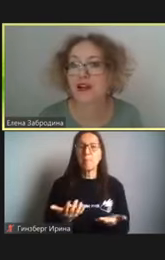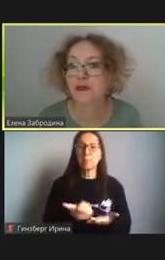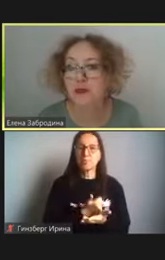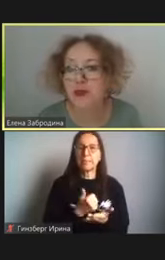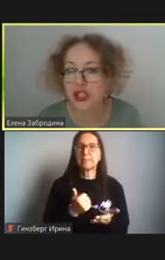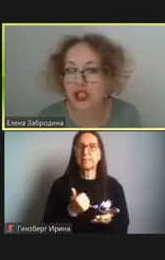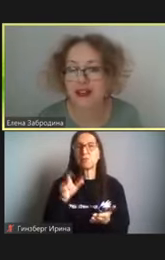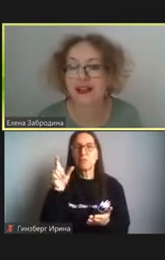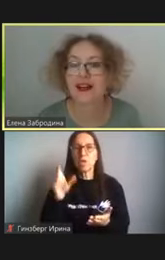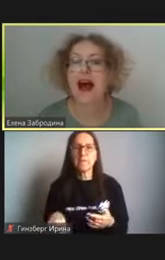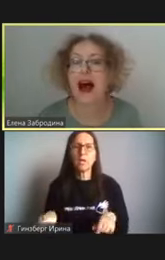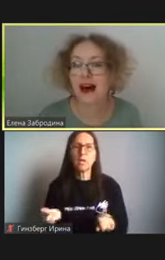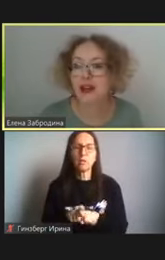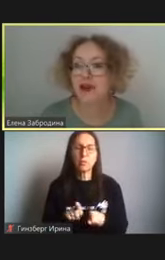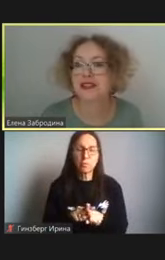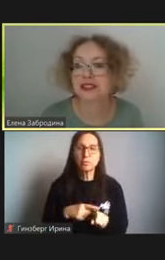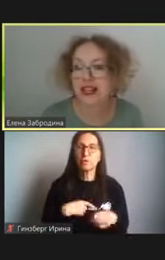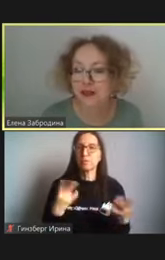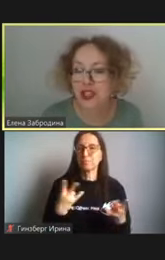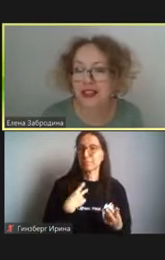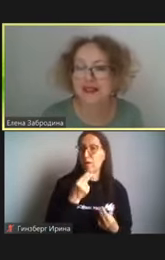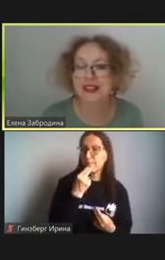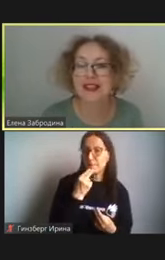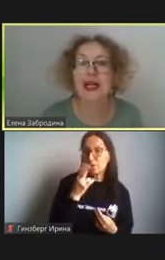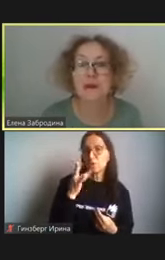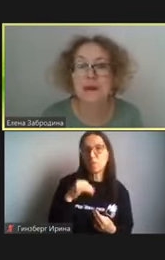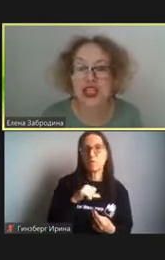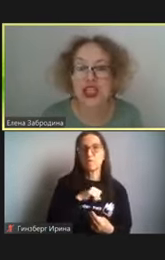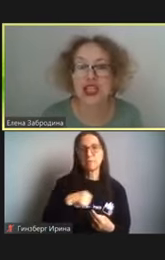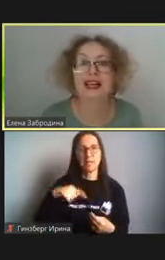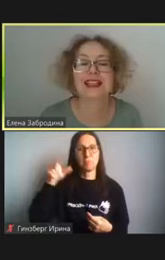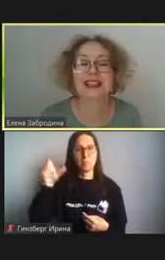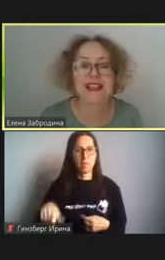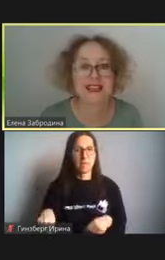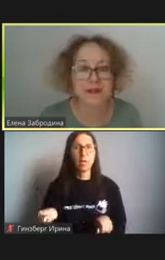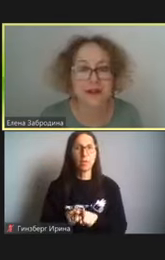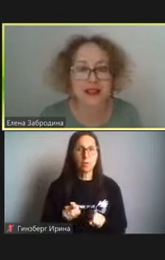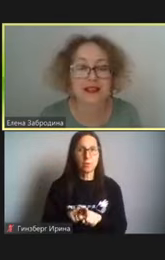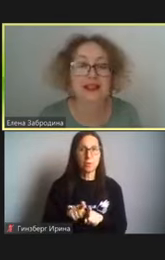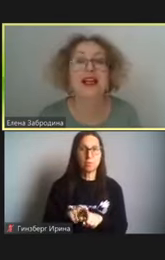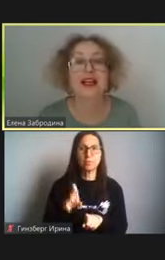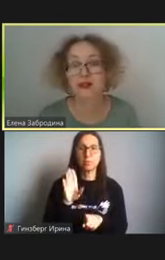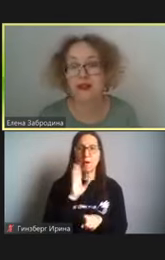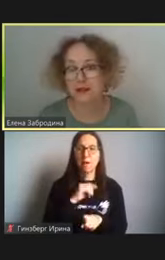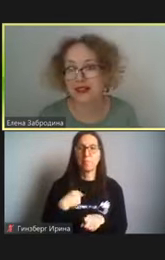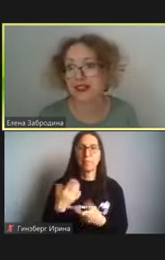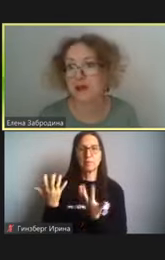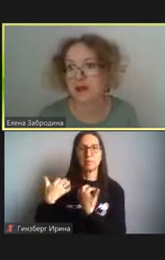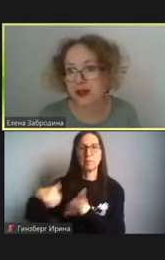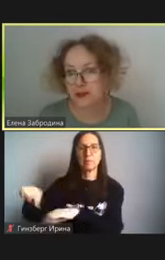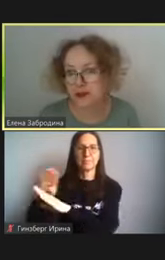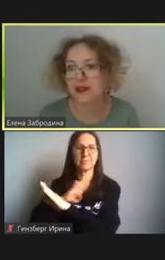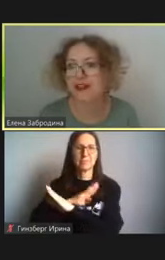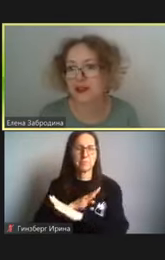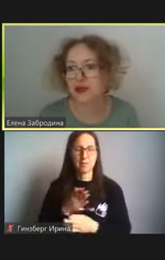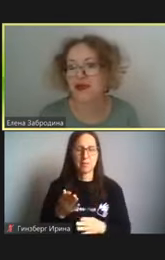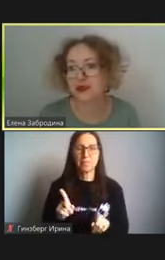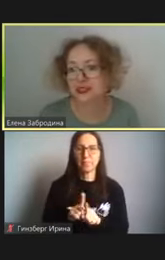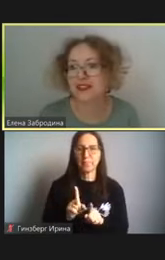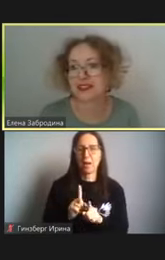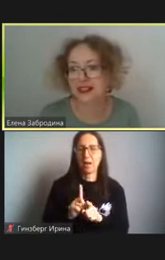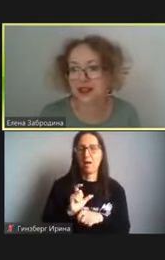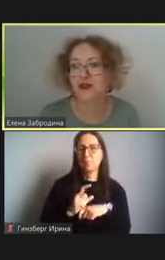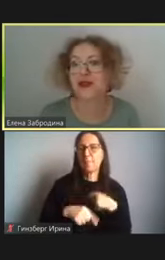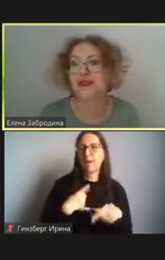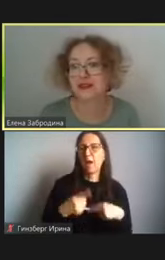нуждается в пище, но и сам человек – пища для смерти. Это фламандская поговорка, которую